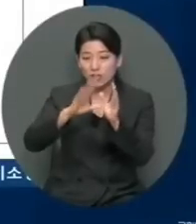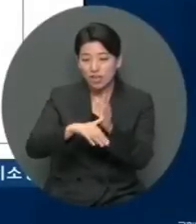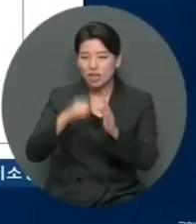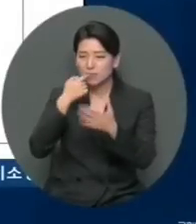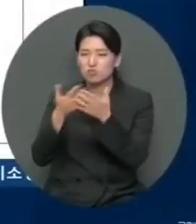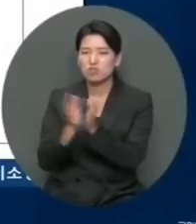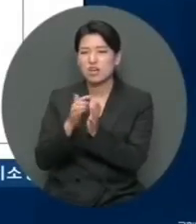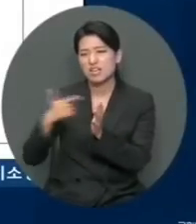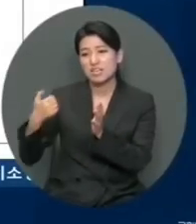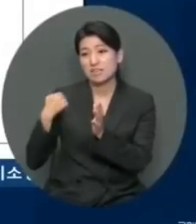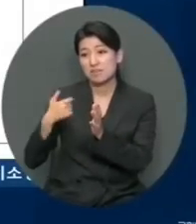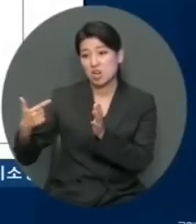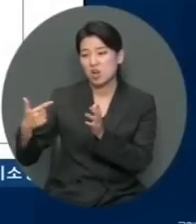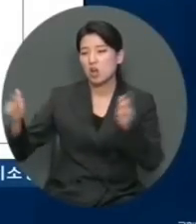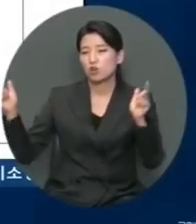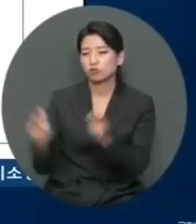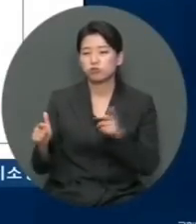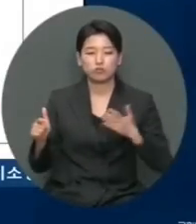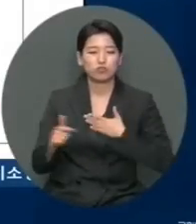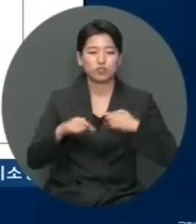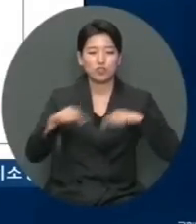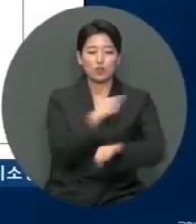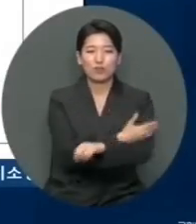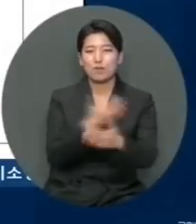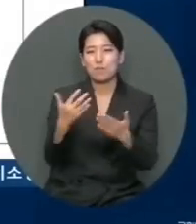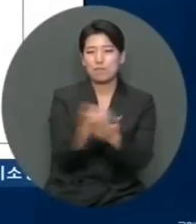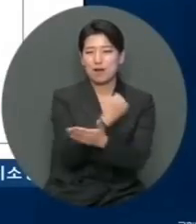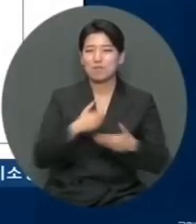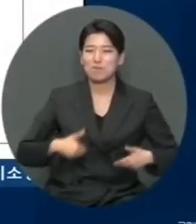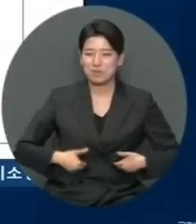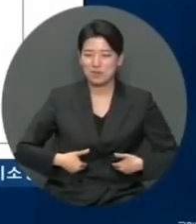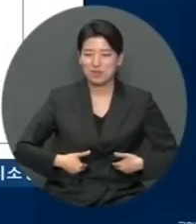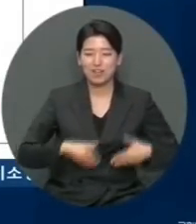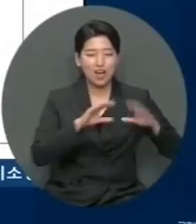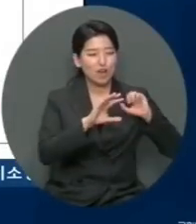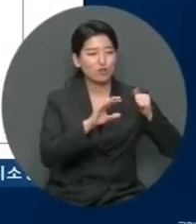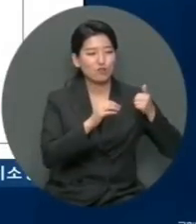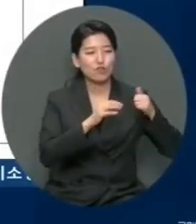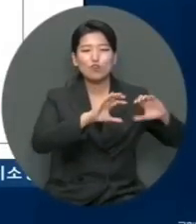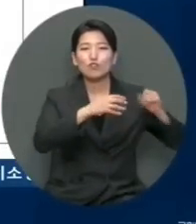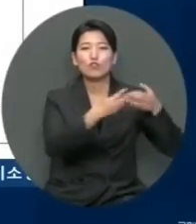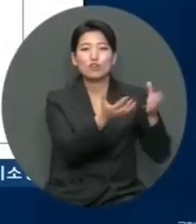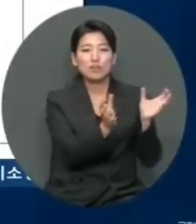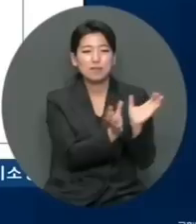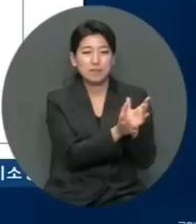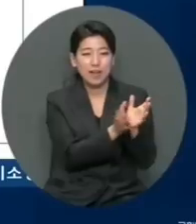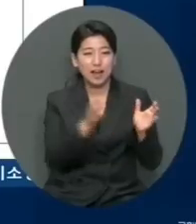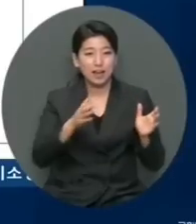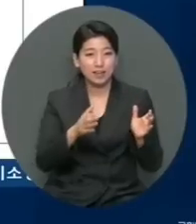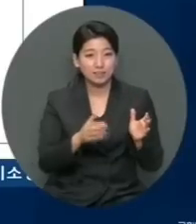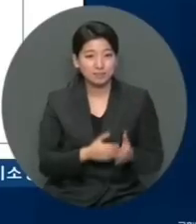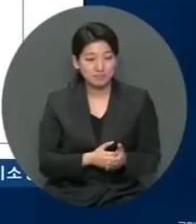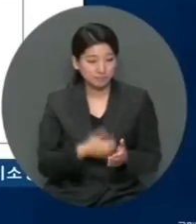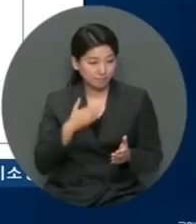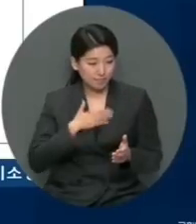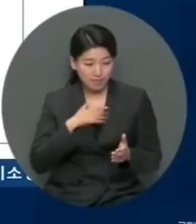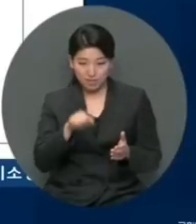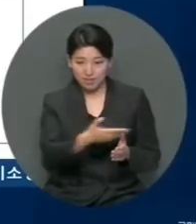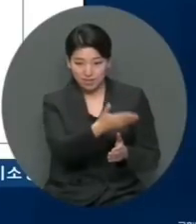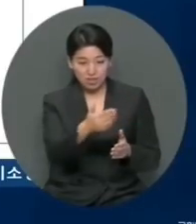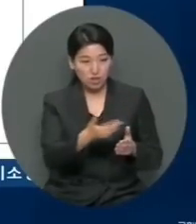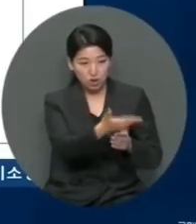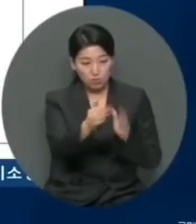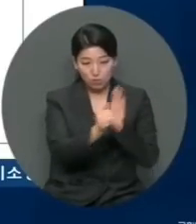이뤄내야 된다. 여당의 간판을 들고 국민들의 심판을 받아야 되는 분들에 대해서 밑바탕 작업을